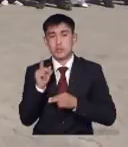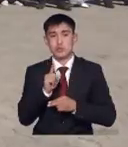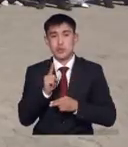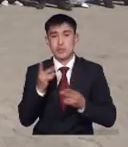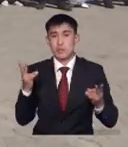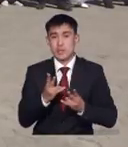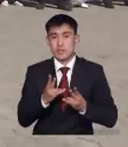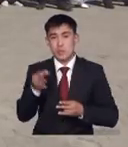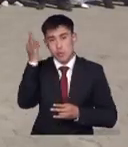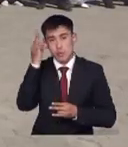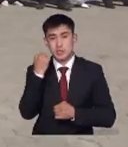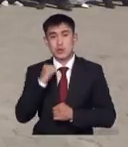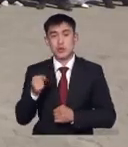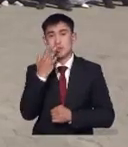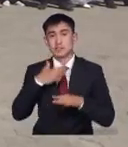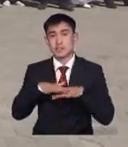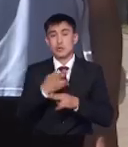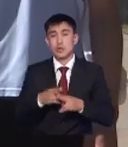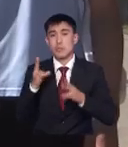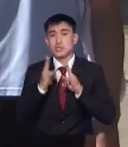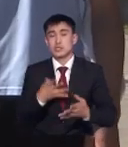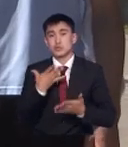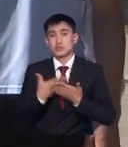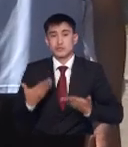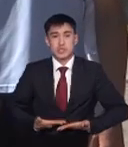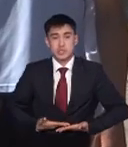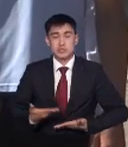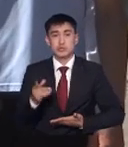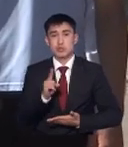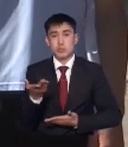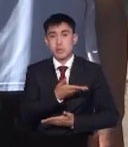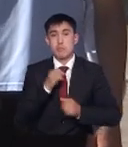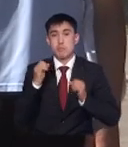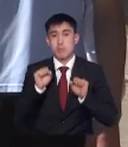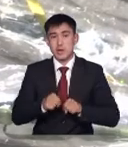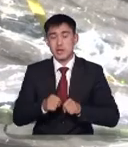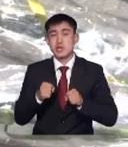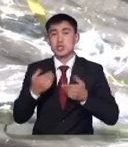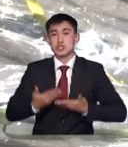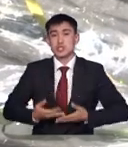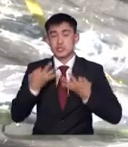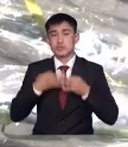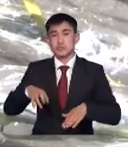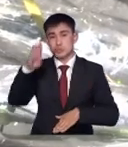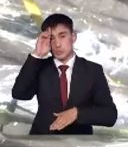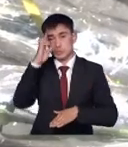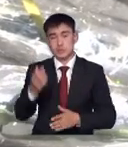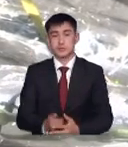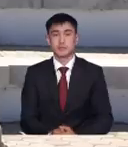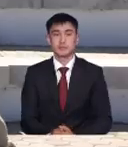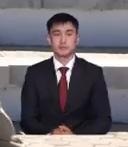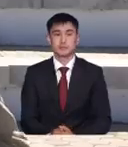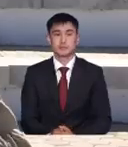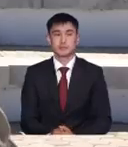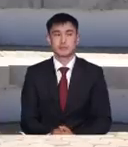что необходимо помнить тех героев нации, которые пожертвовали собственными жизнями, чтобы мы могли жить в независимом государстве.